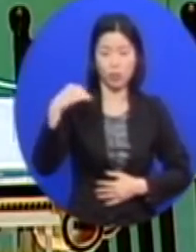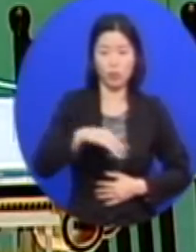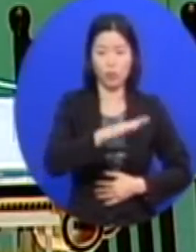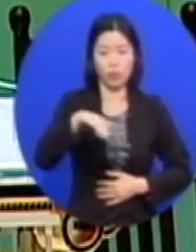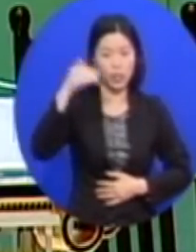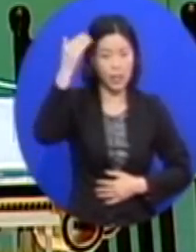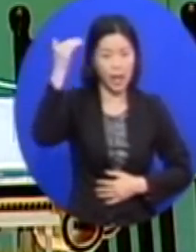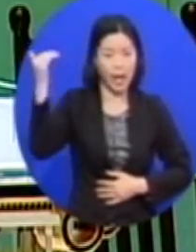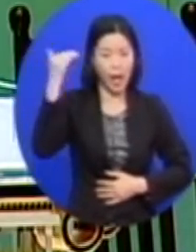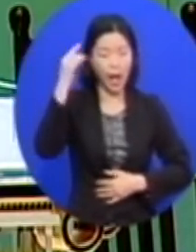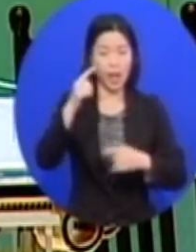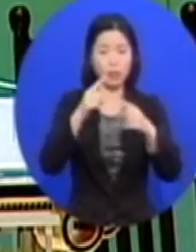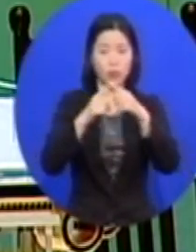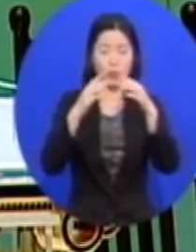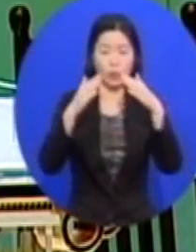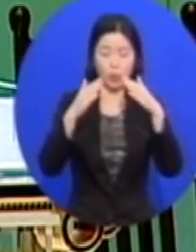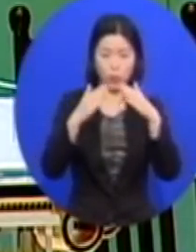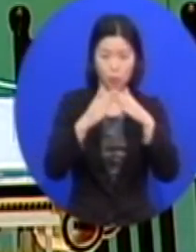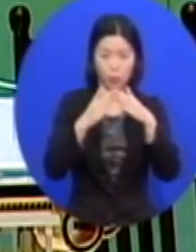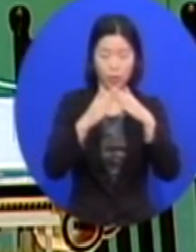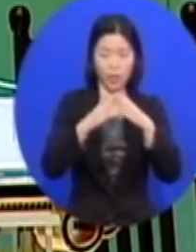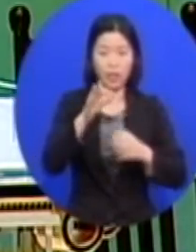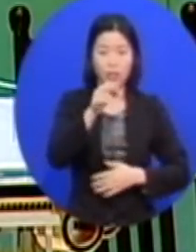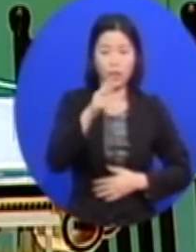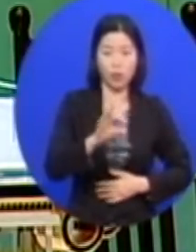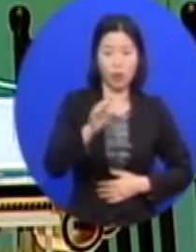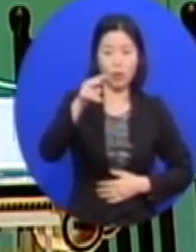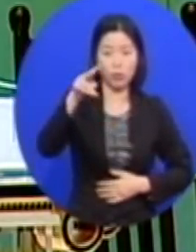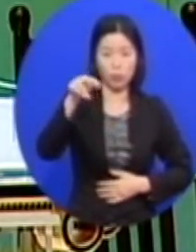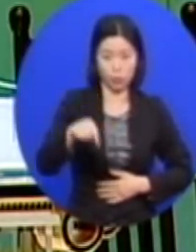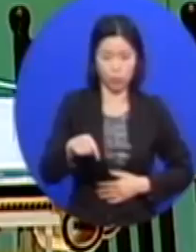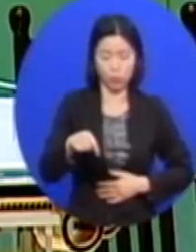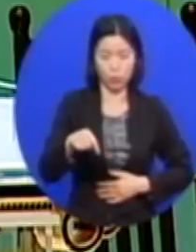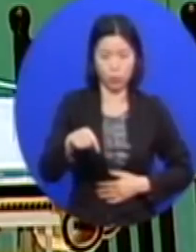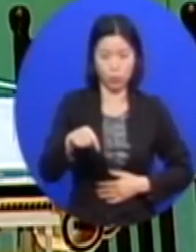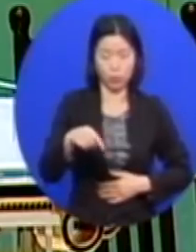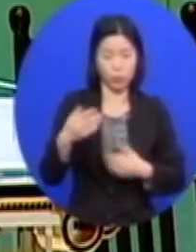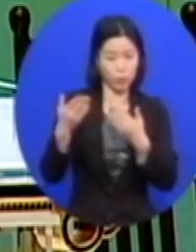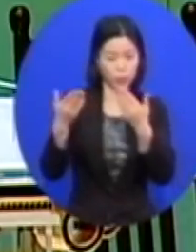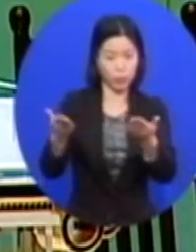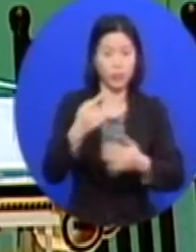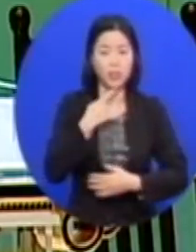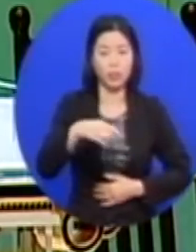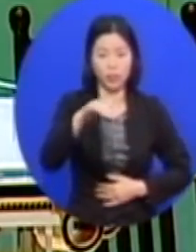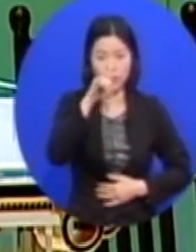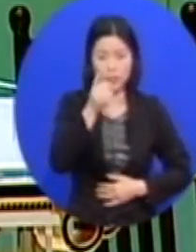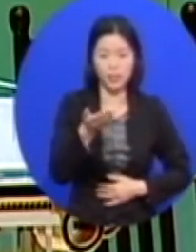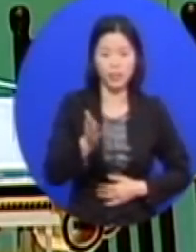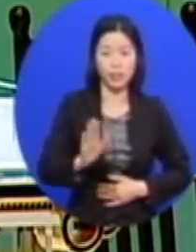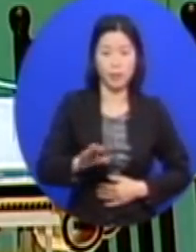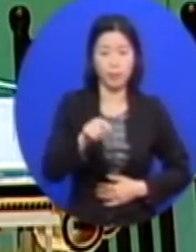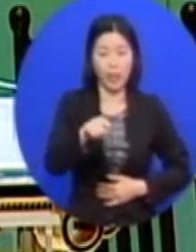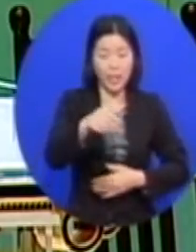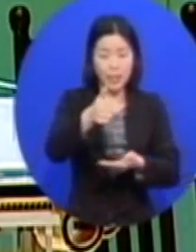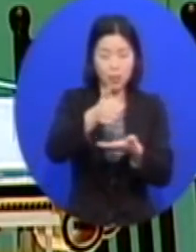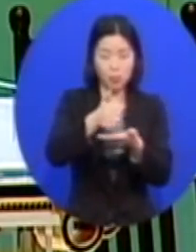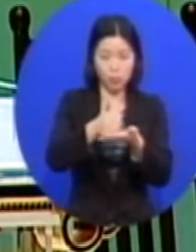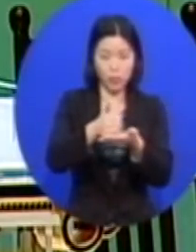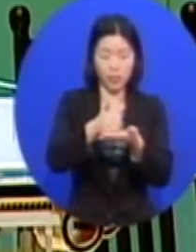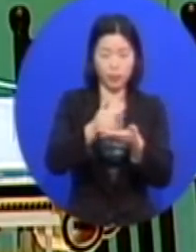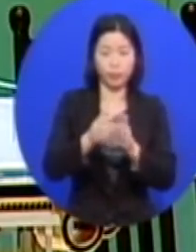한국교회에 초창기의 영수 라고 하는 직책을 아 드렸었는데 2분이